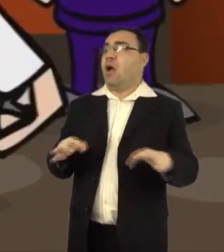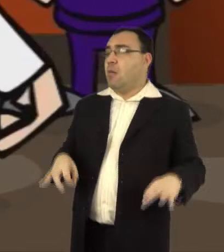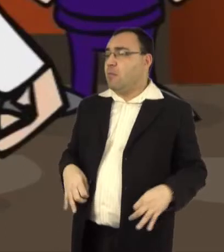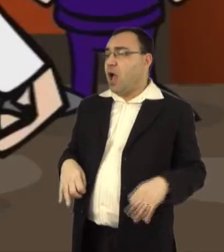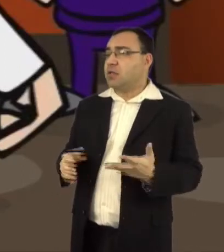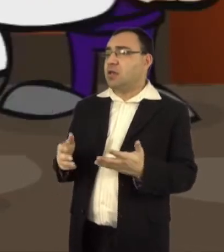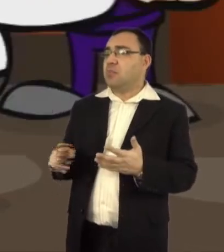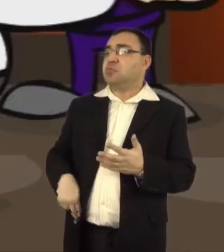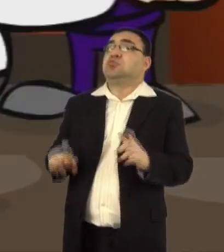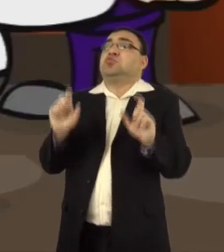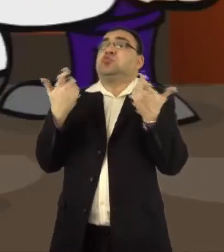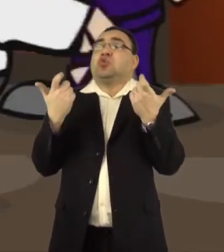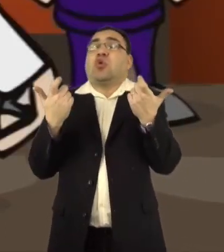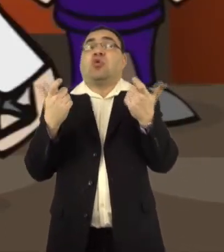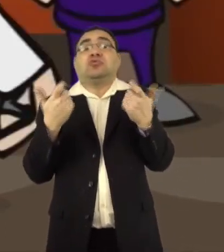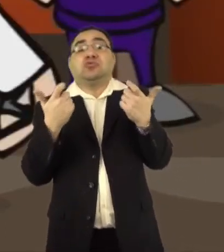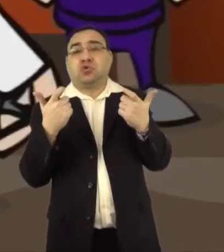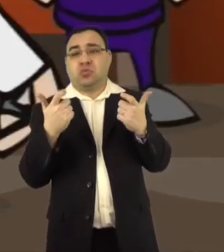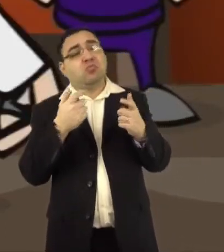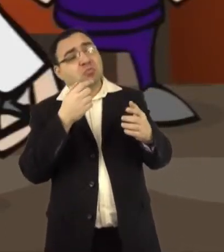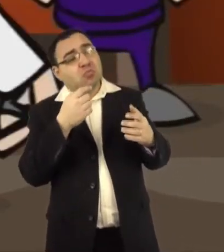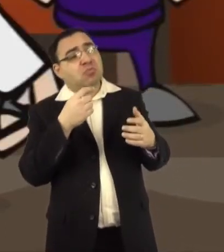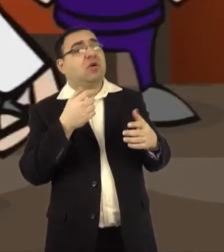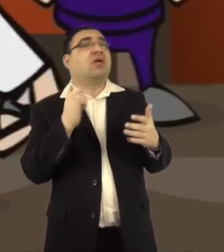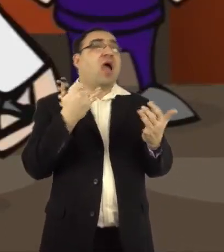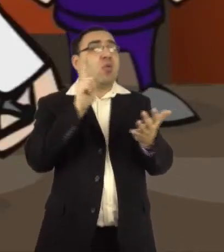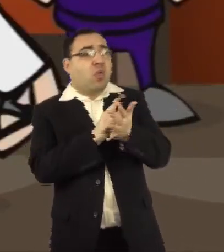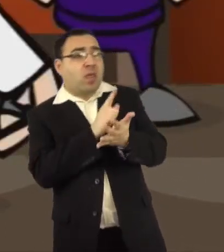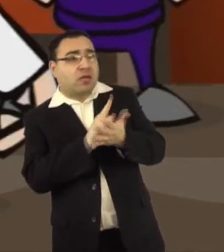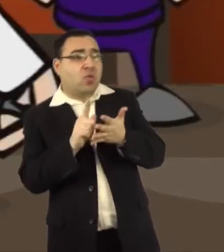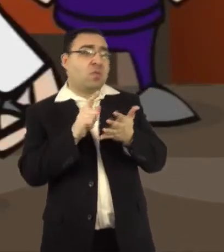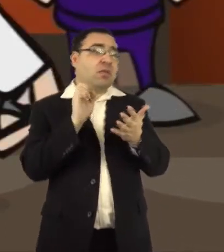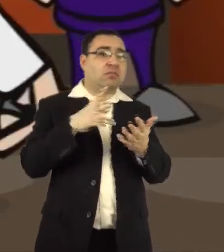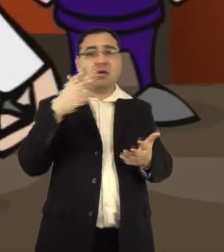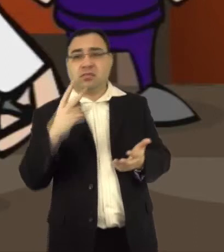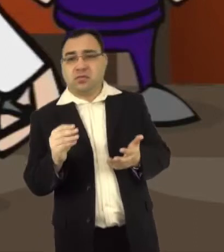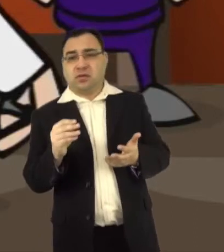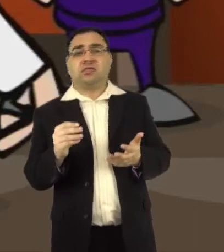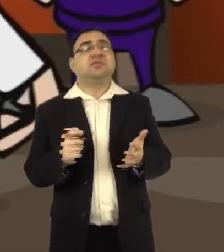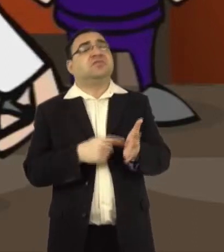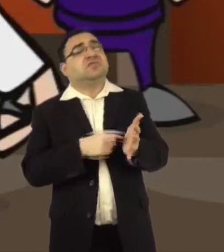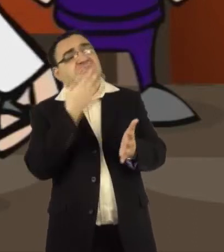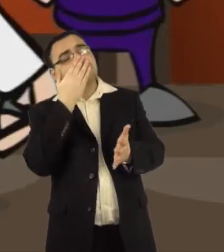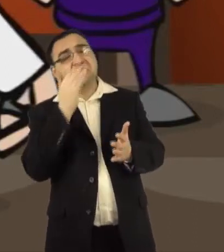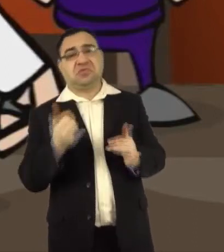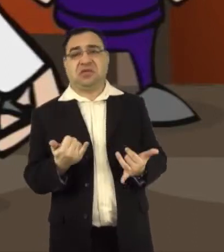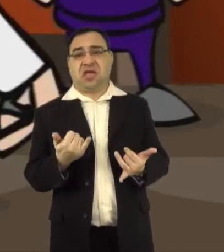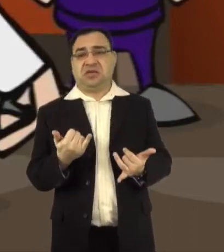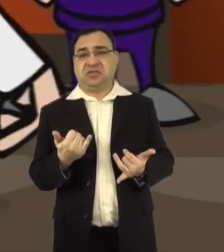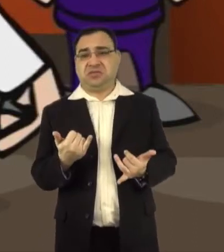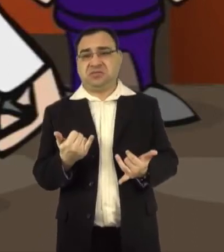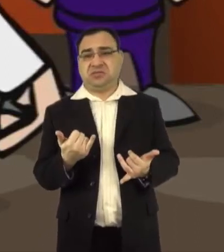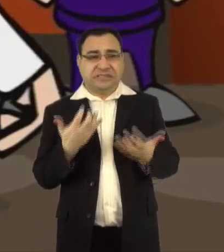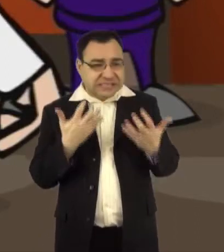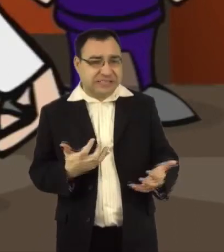Panie ministrze, i co? I co? Niech pan na mnie każe drżeć w niepewności. Właśnie, właśnie. A w ogóle to